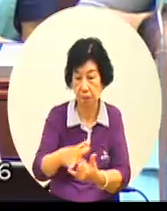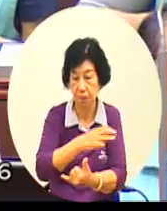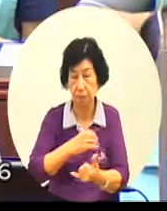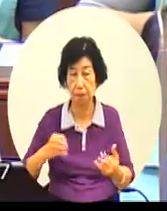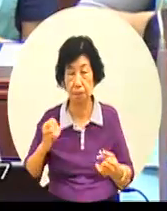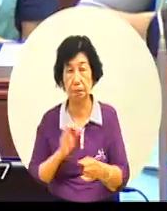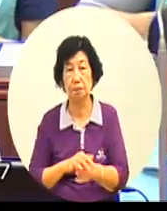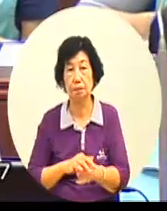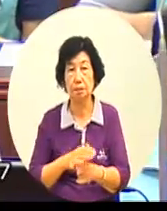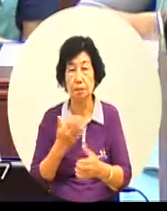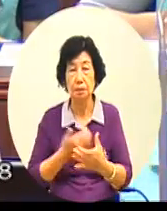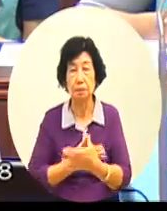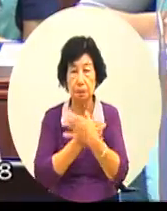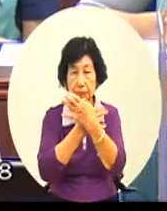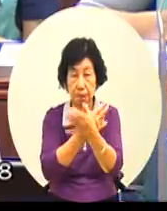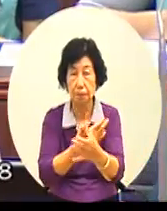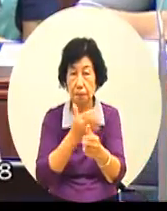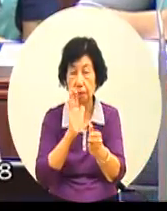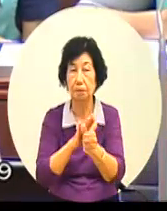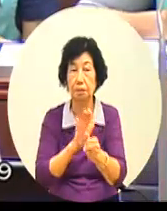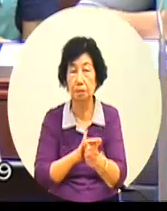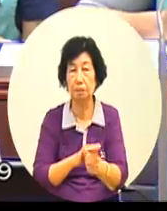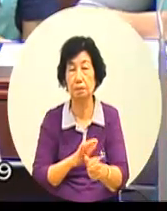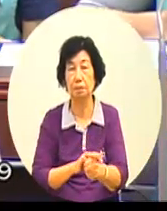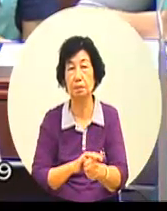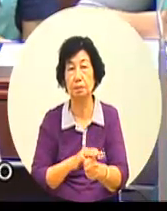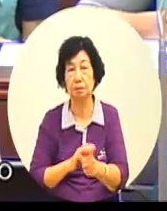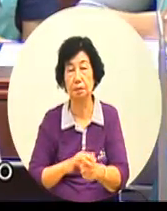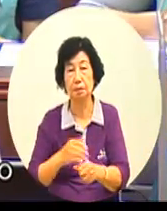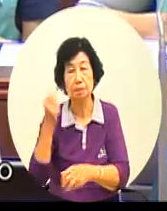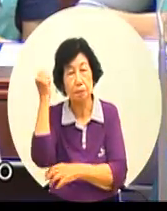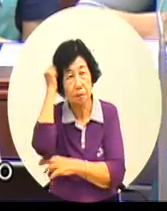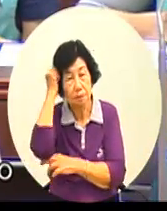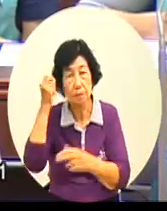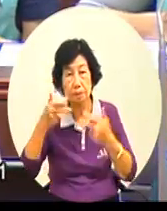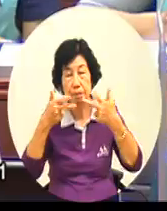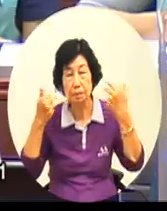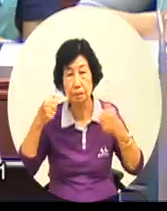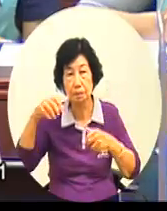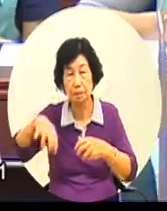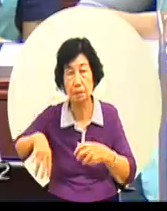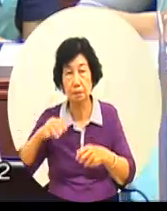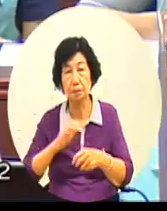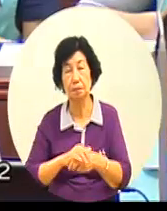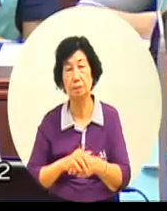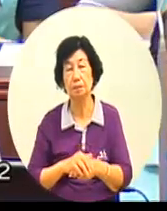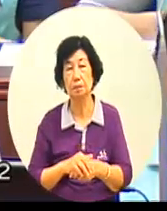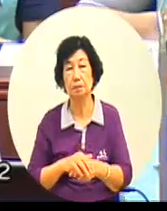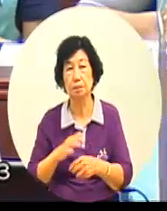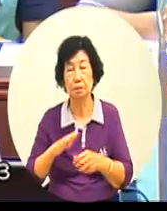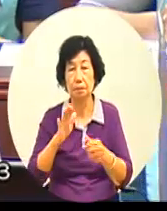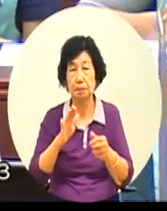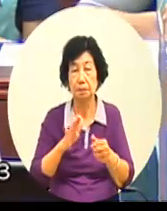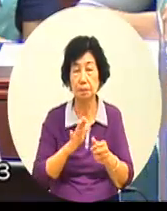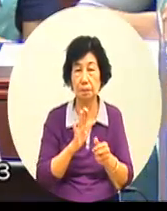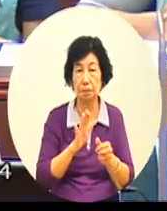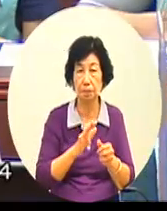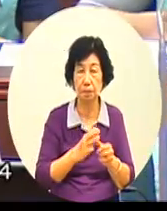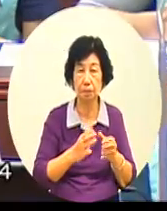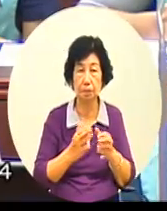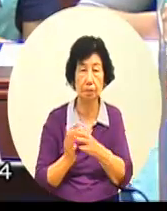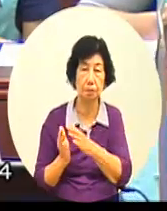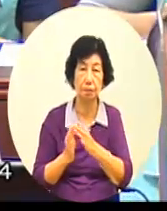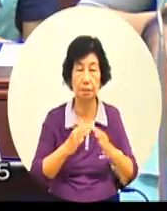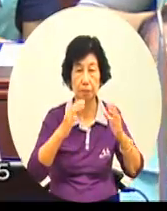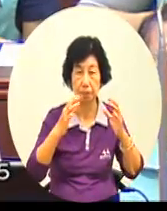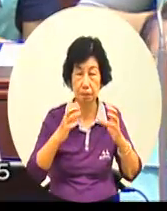住民族的乡镇各有一个长照管理中心，还有在部落中要布建